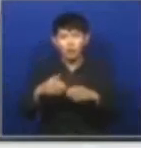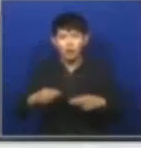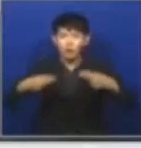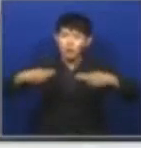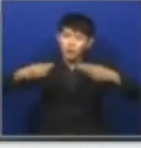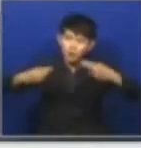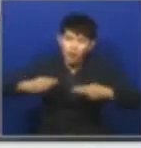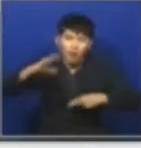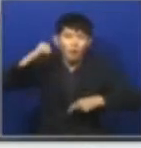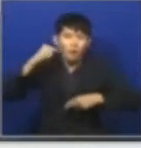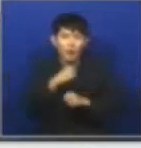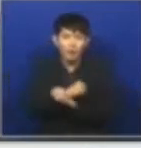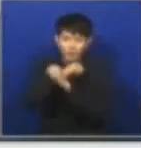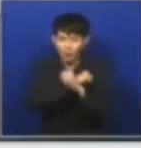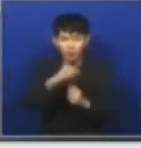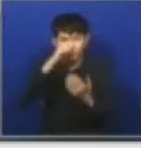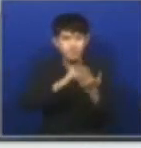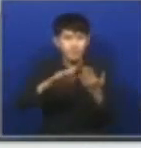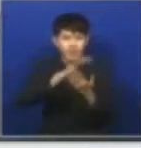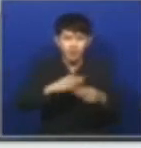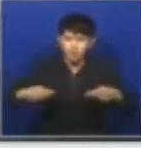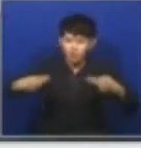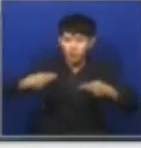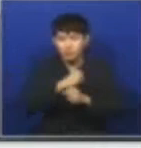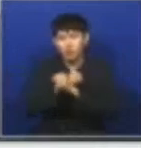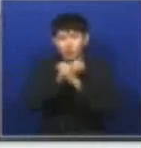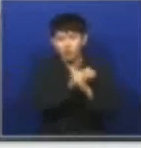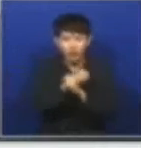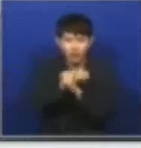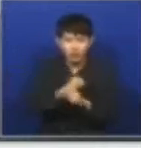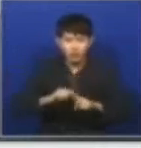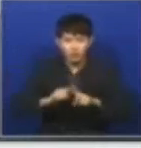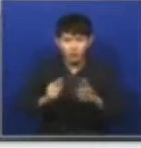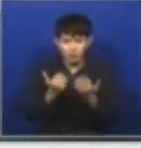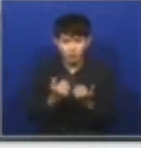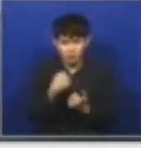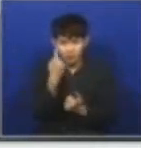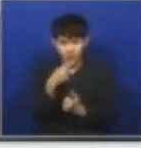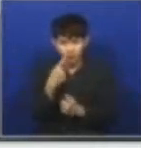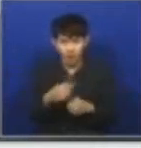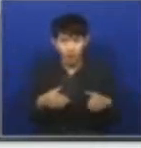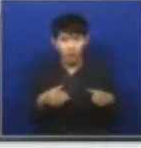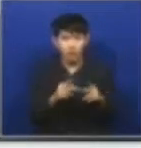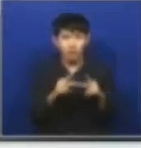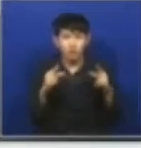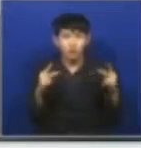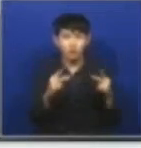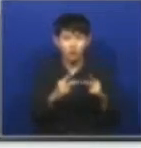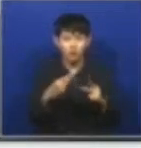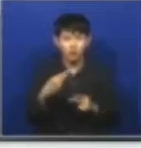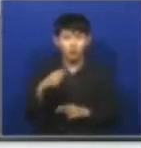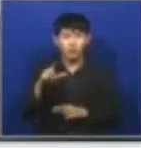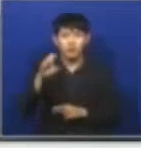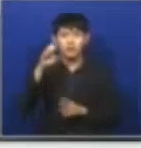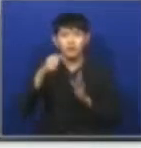าต่อสู้เพื่อปกป้องอธิปไตยของชาติวันนี้คนที่ก่อลีเป๊ะร้องห่มร้องไ